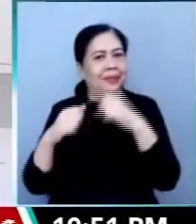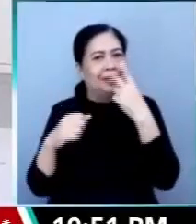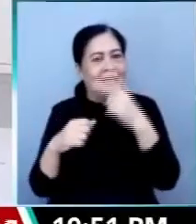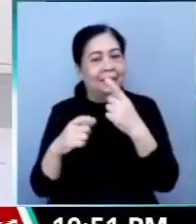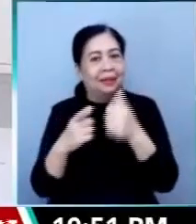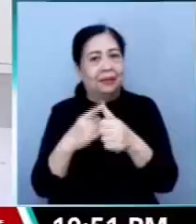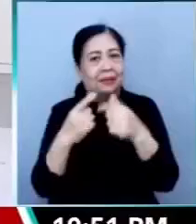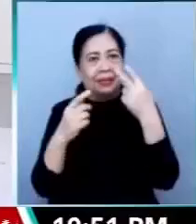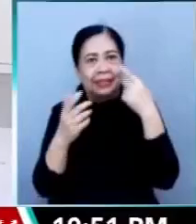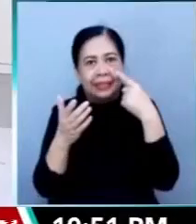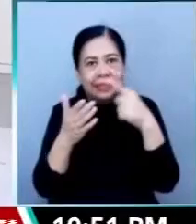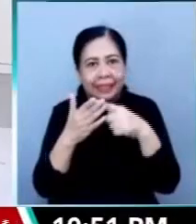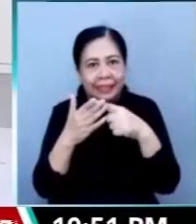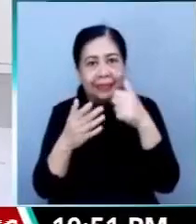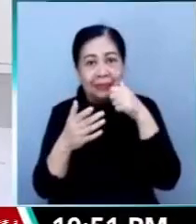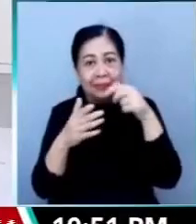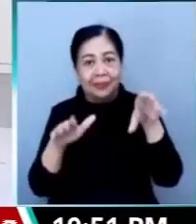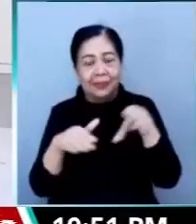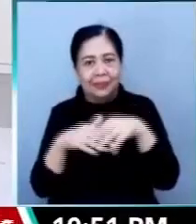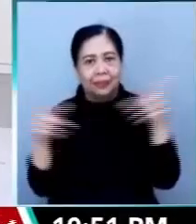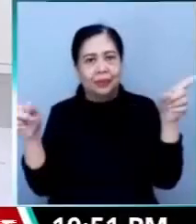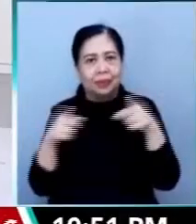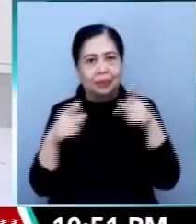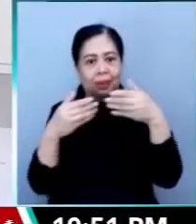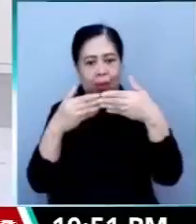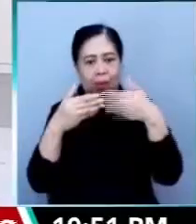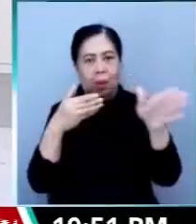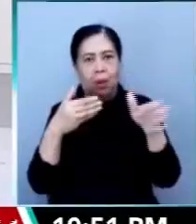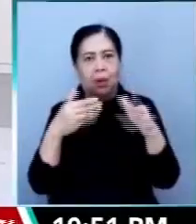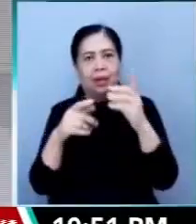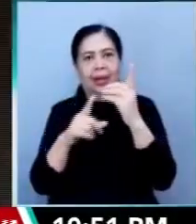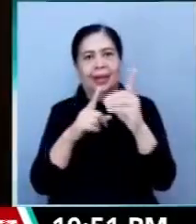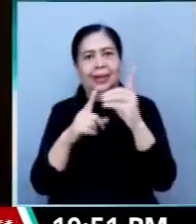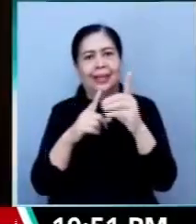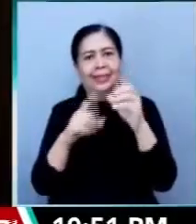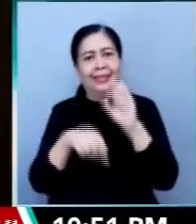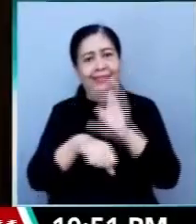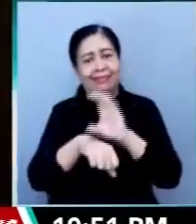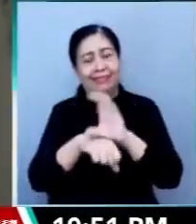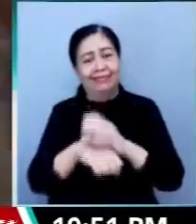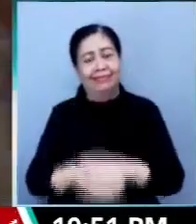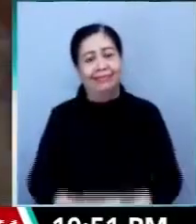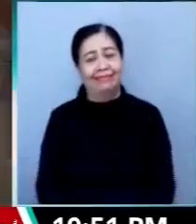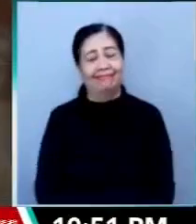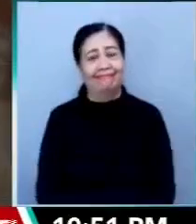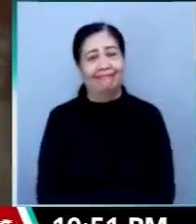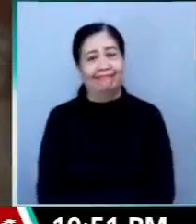glimpse sa bride nang biglang bumukas ang pinto ng simbahan.